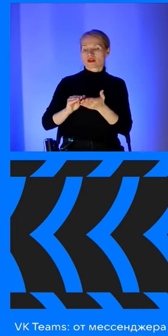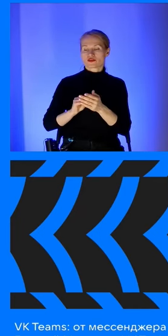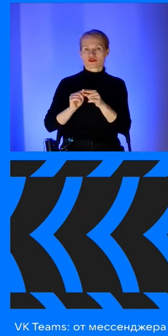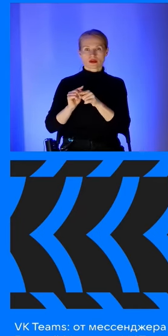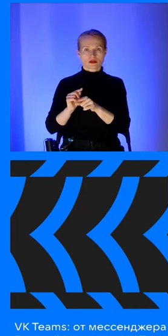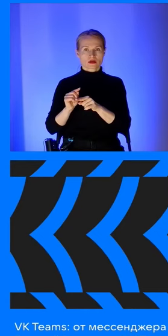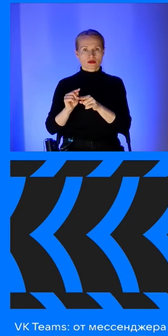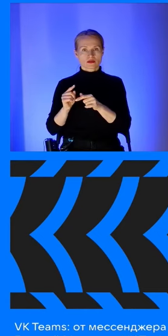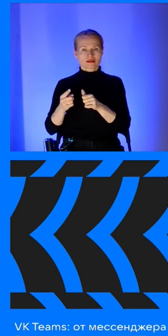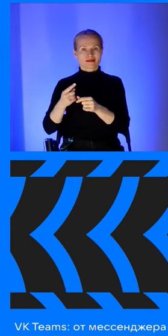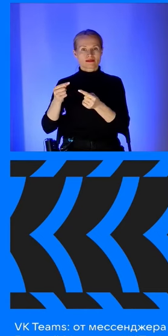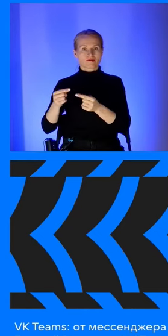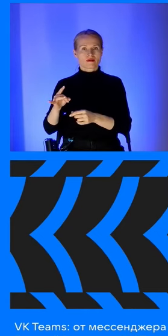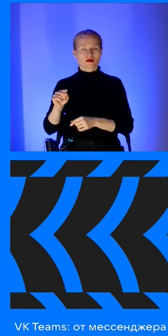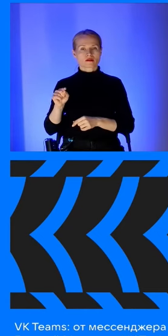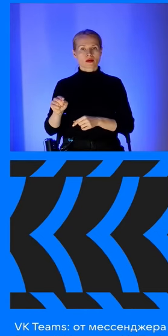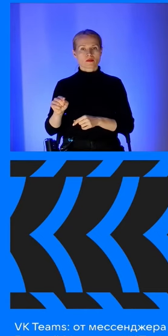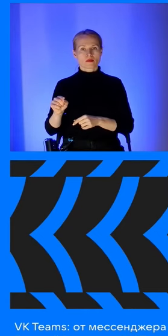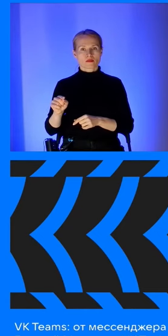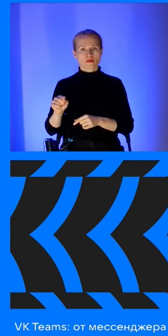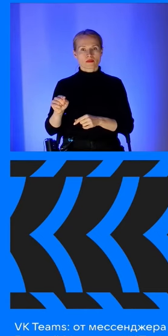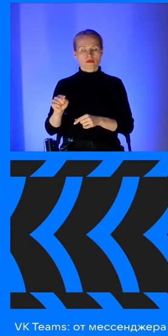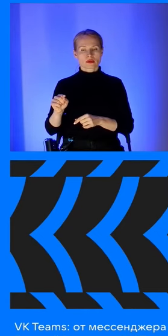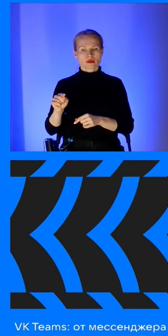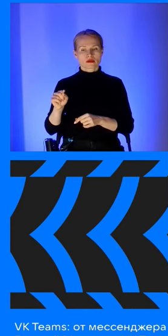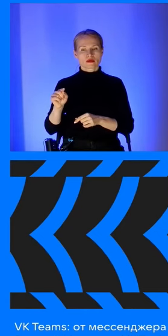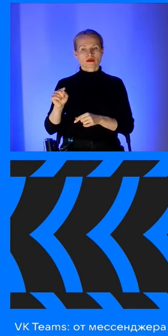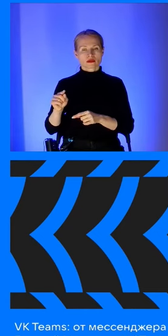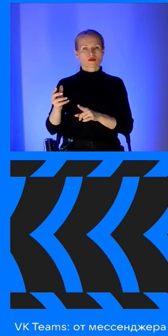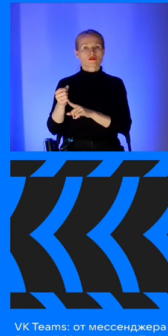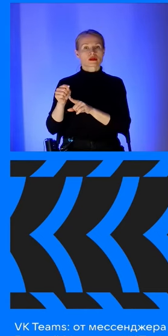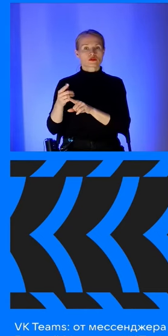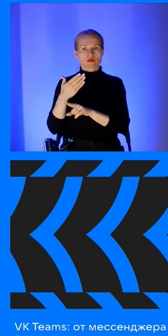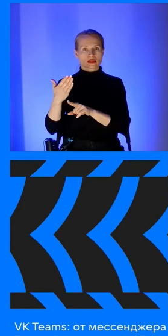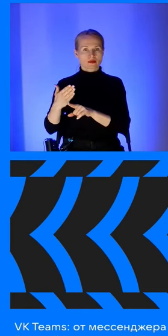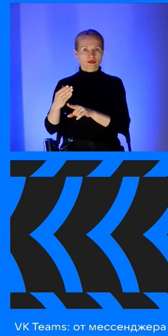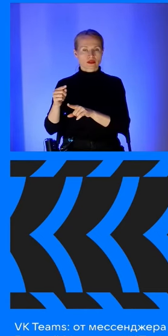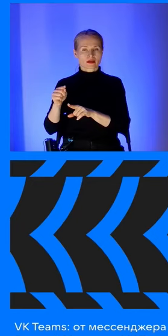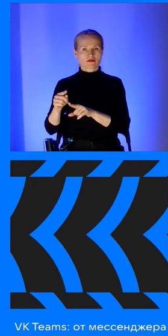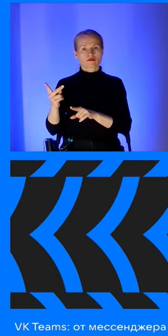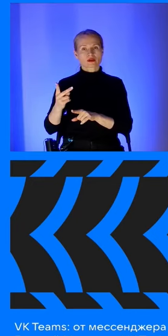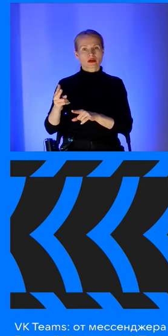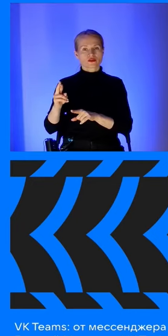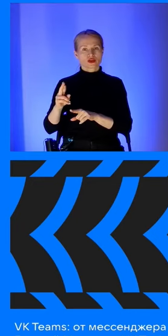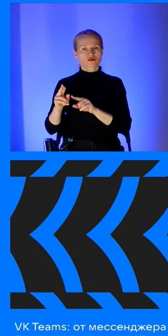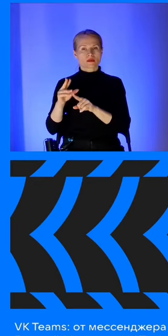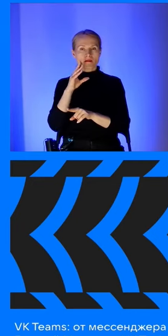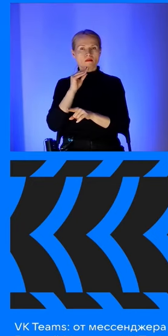с идентификатором лога, да, который последний пришел. Соответственно, чтобы вторая ячейка могла